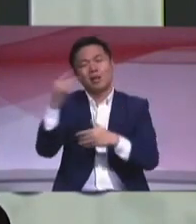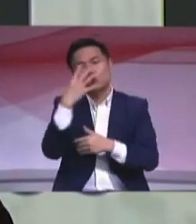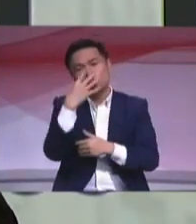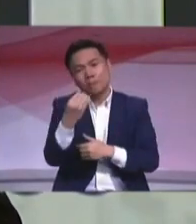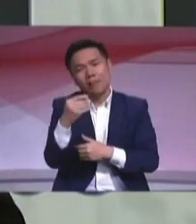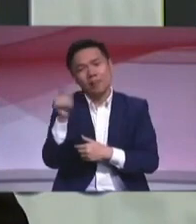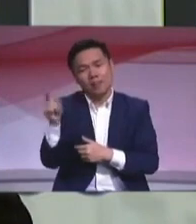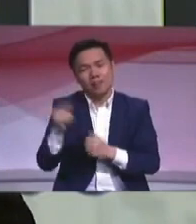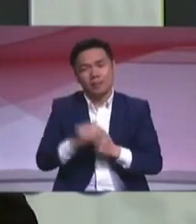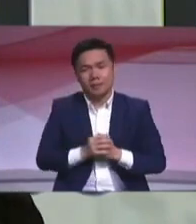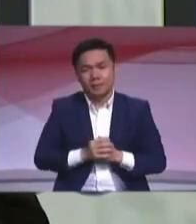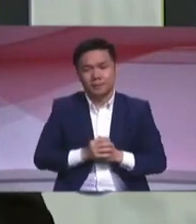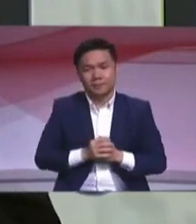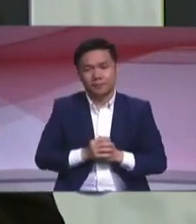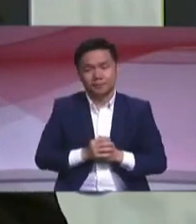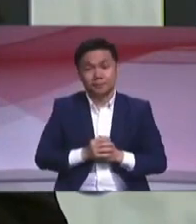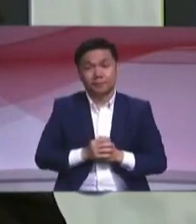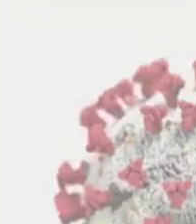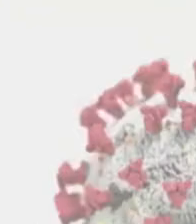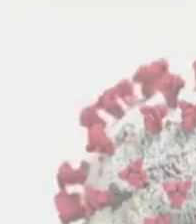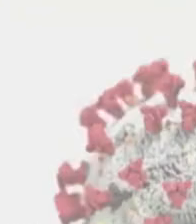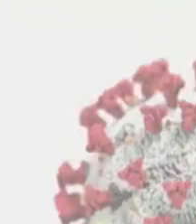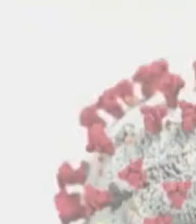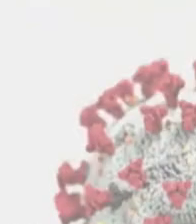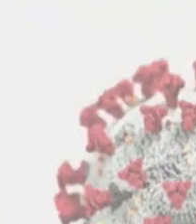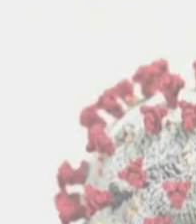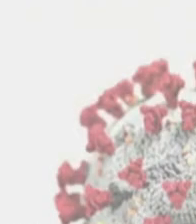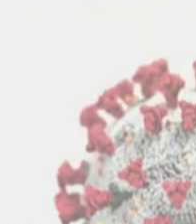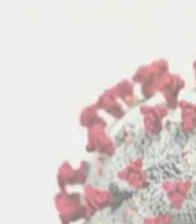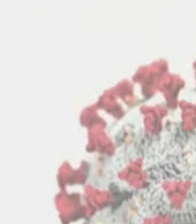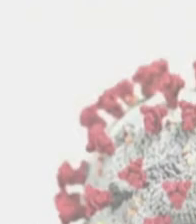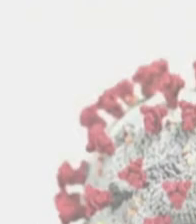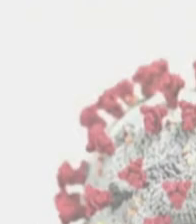Negeri Sembilan. Kes indeks bagi kluster ini iaitu kes